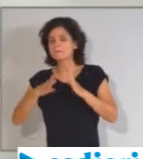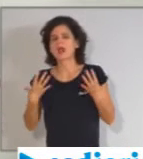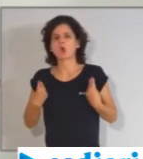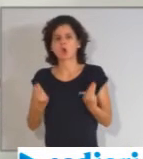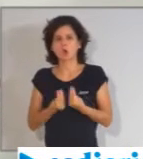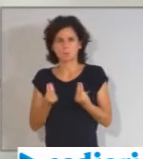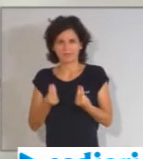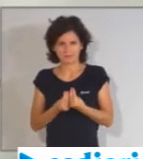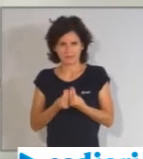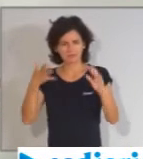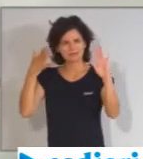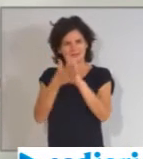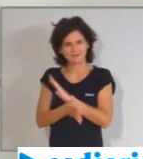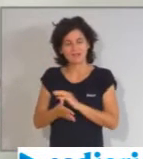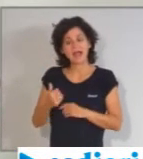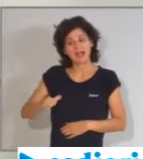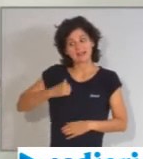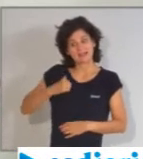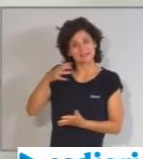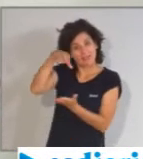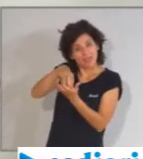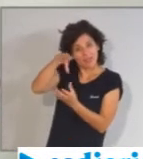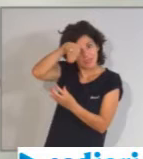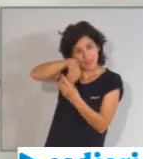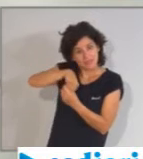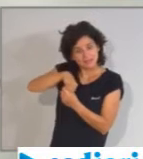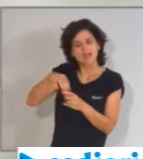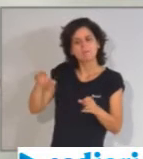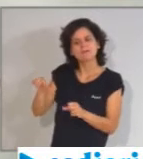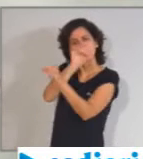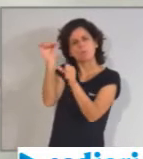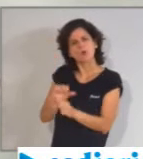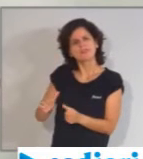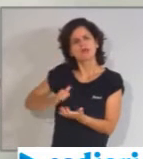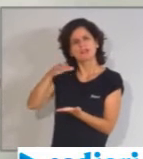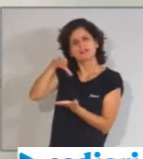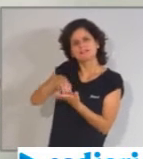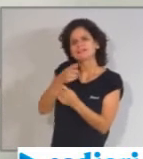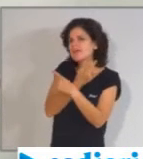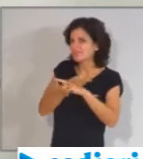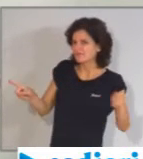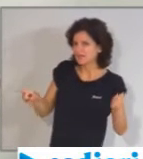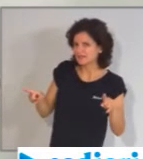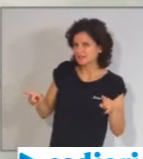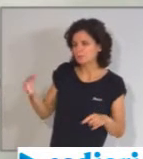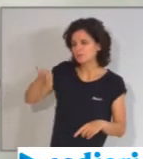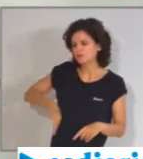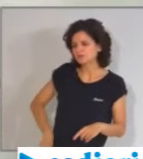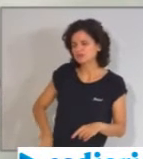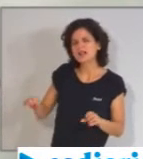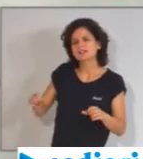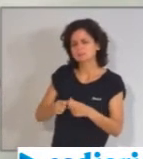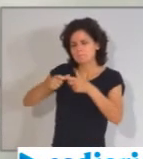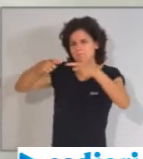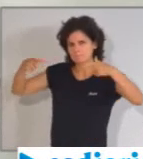d'atenció integral centrat en la persona, que inclou també el nou model residencial amb una millora de les ràtios professionals i la